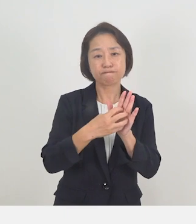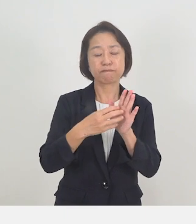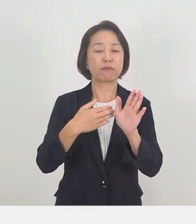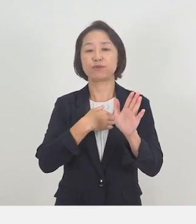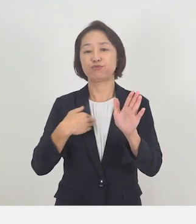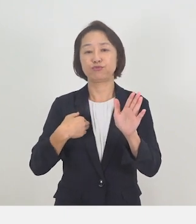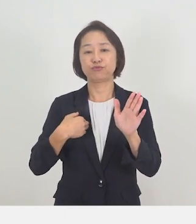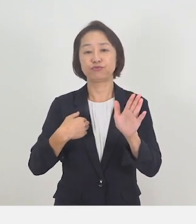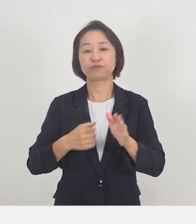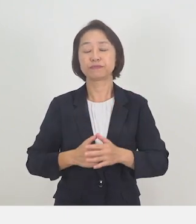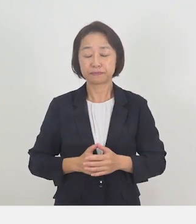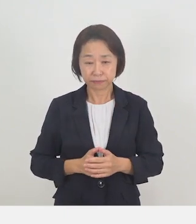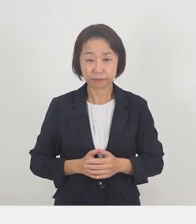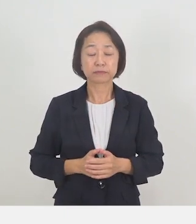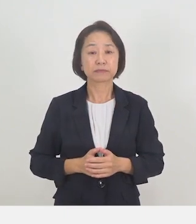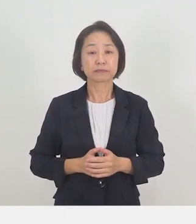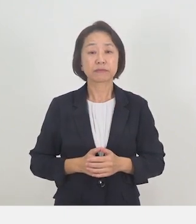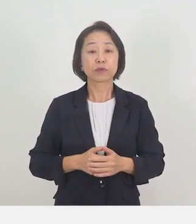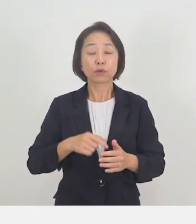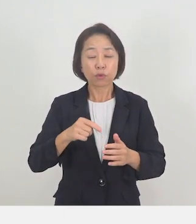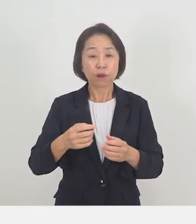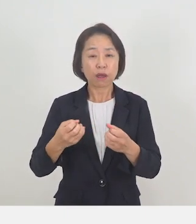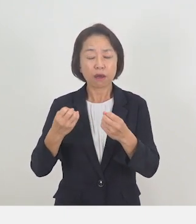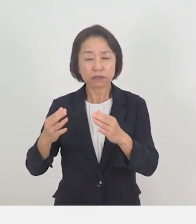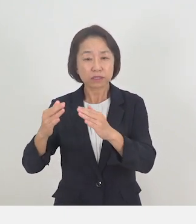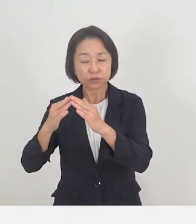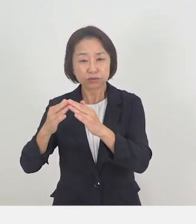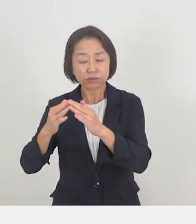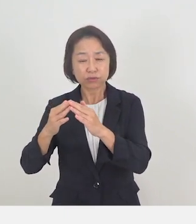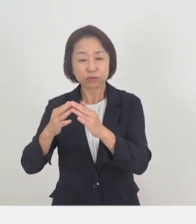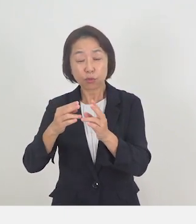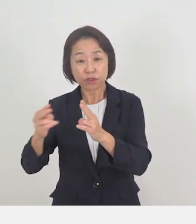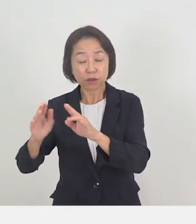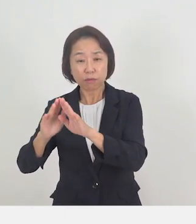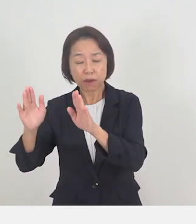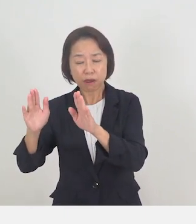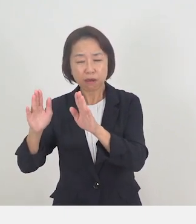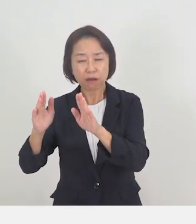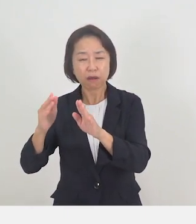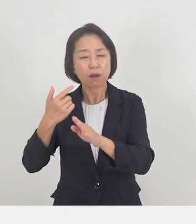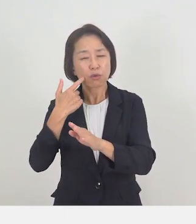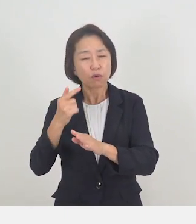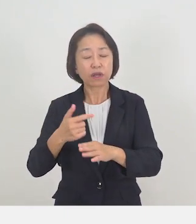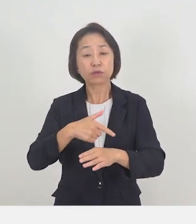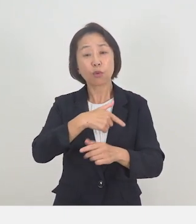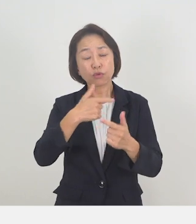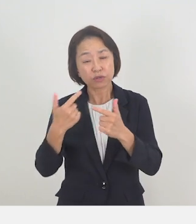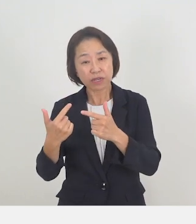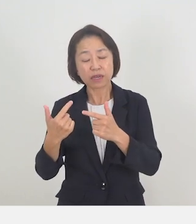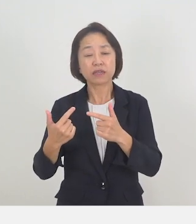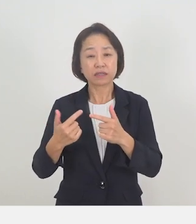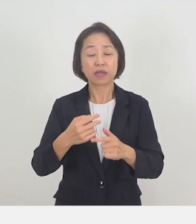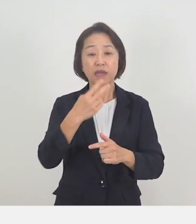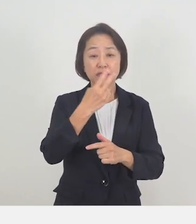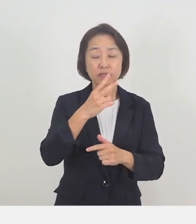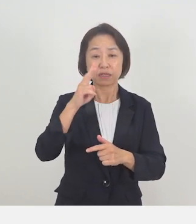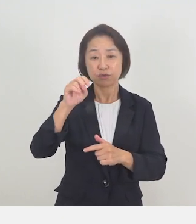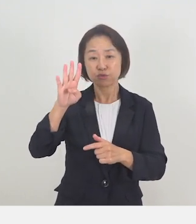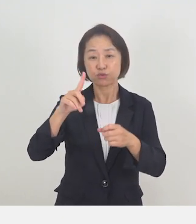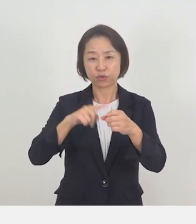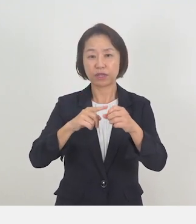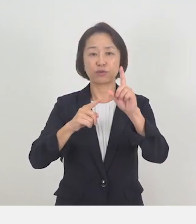いますこちらは新築への試行から半年遅れて2024年11月から施行されてい